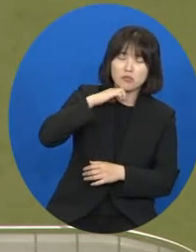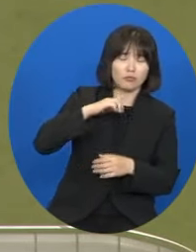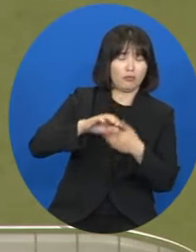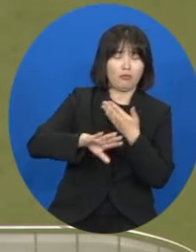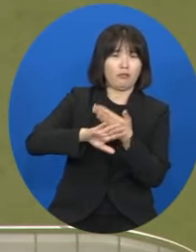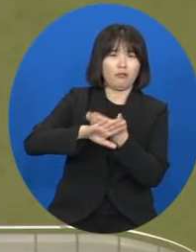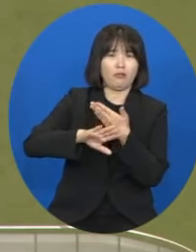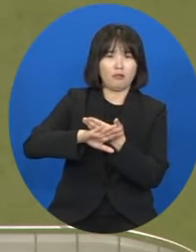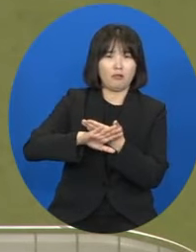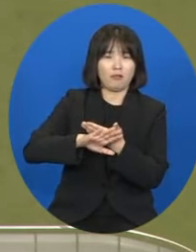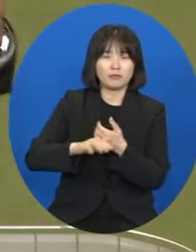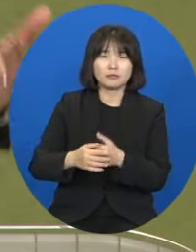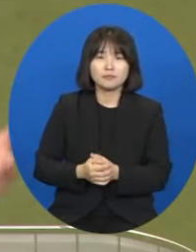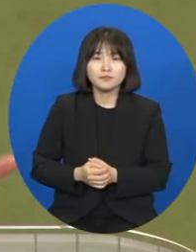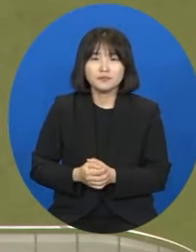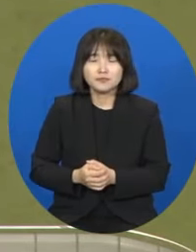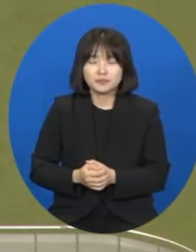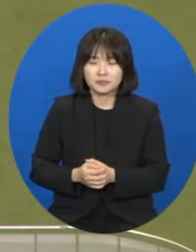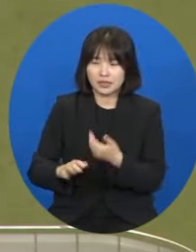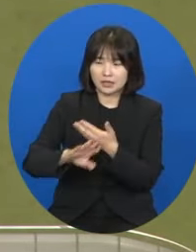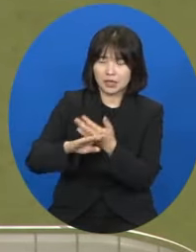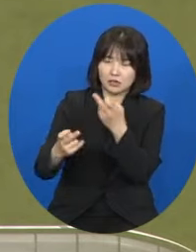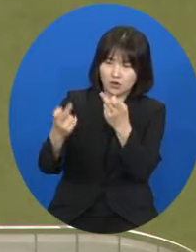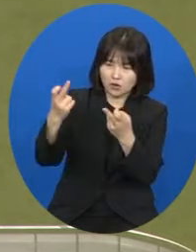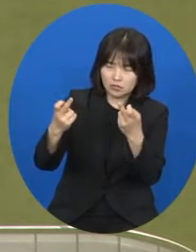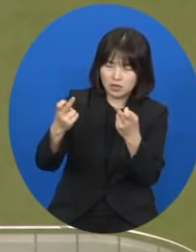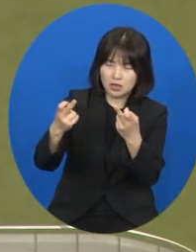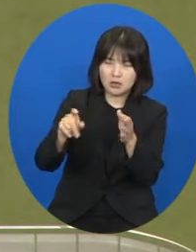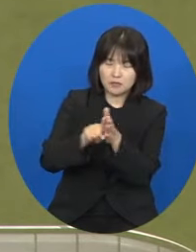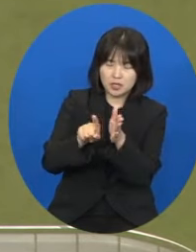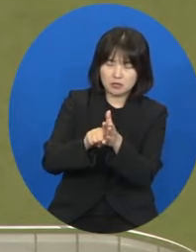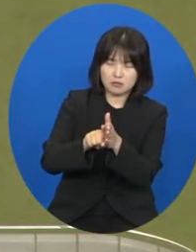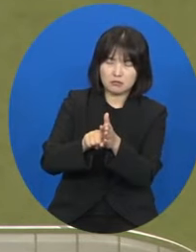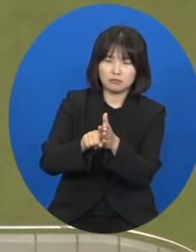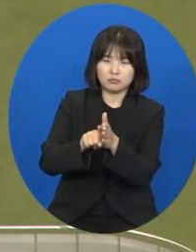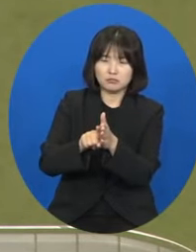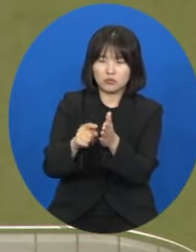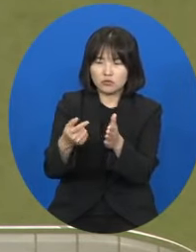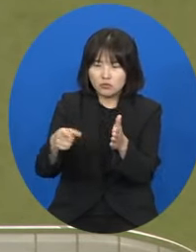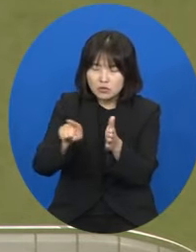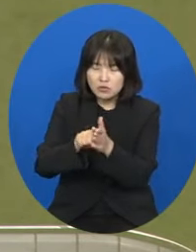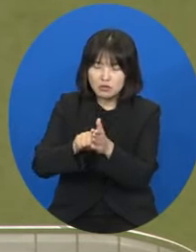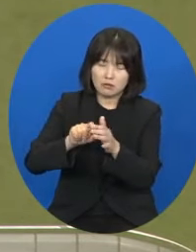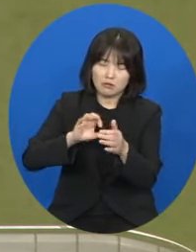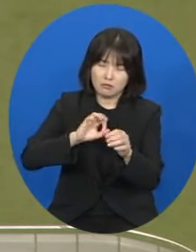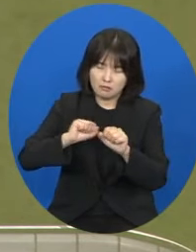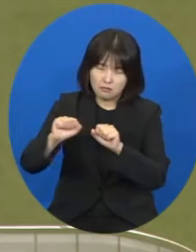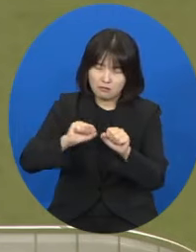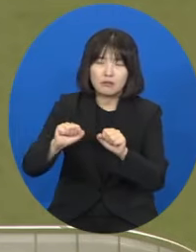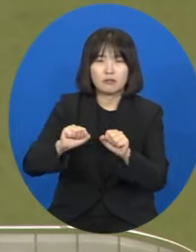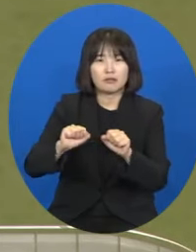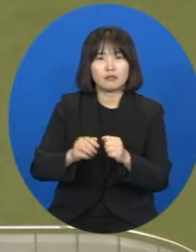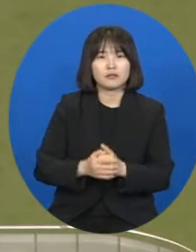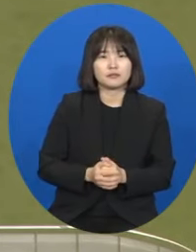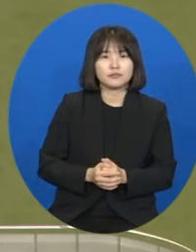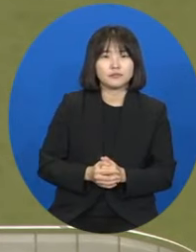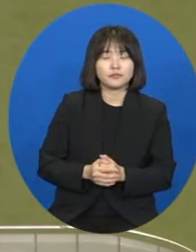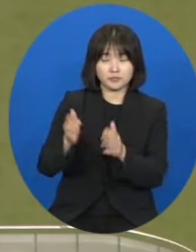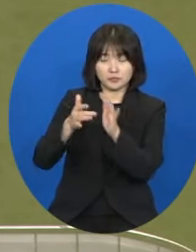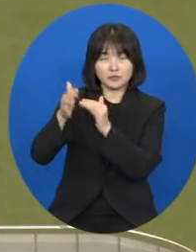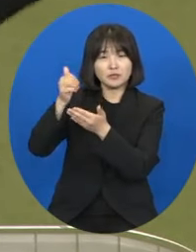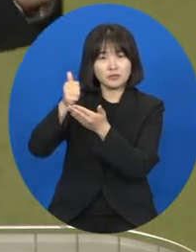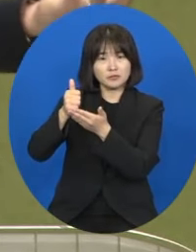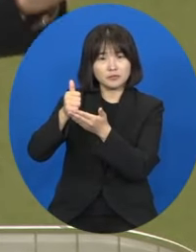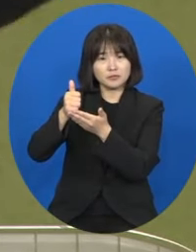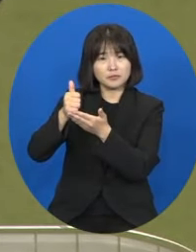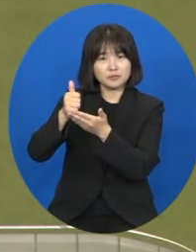반석과 같은 자로 서서 이제는 형제들을 세우는 자로, 사도로 쓰임받게 되잖아요. 예수님은요 이 베드로가